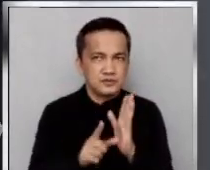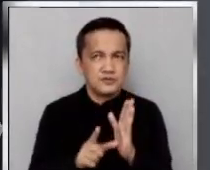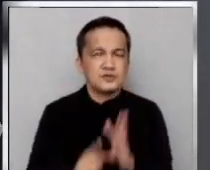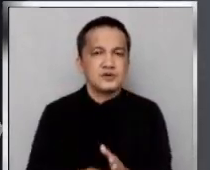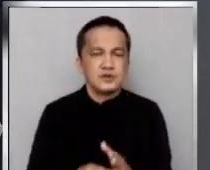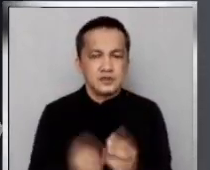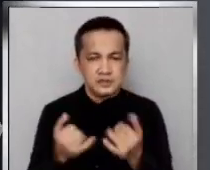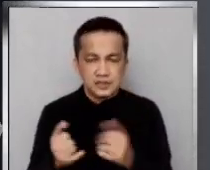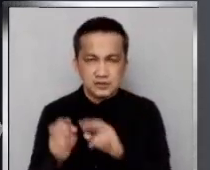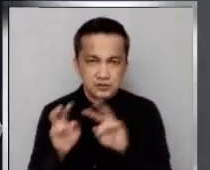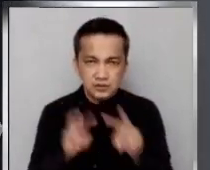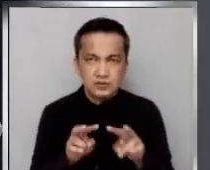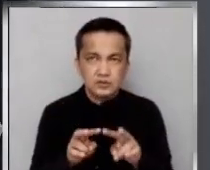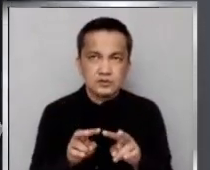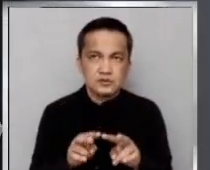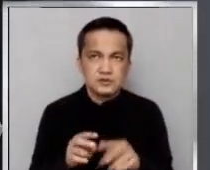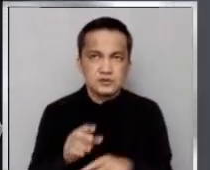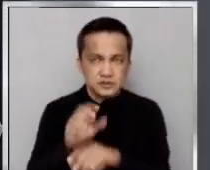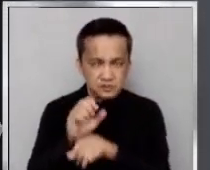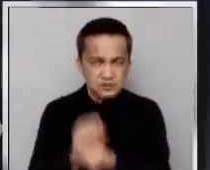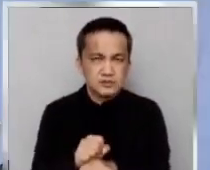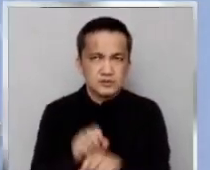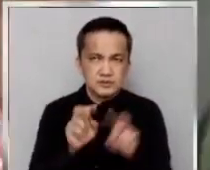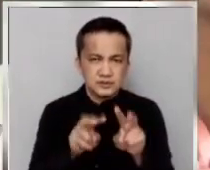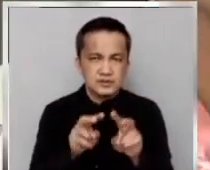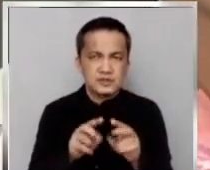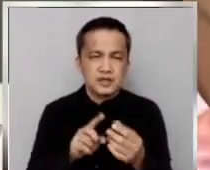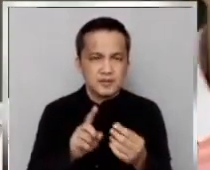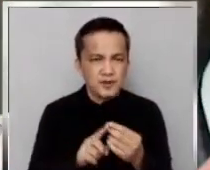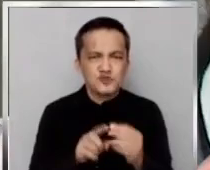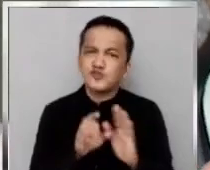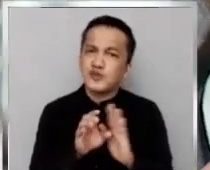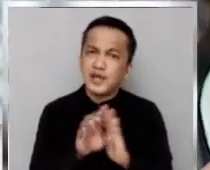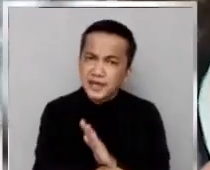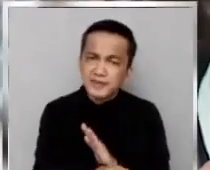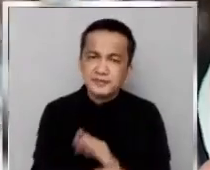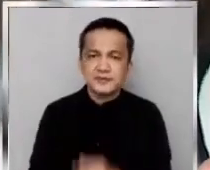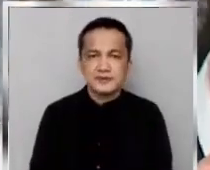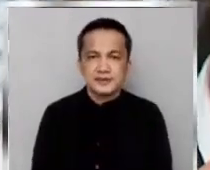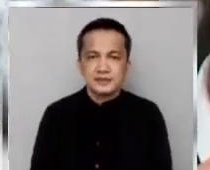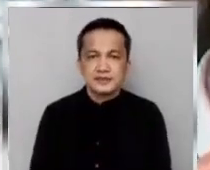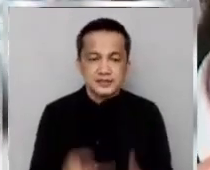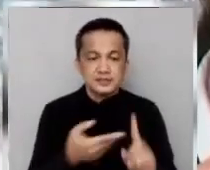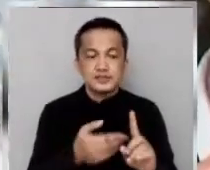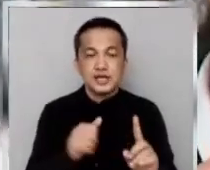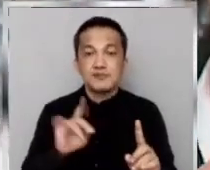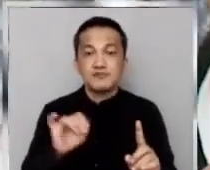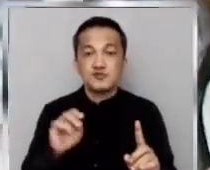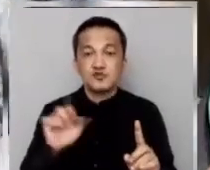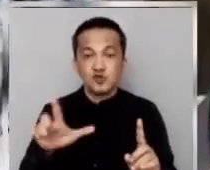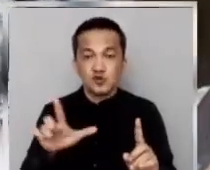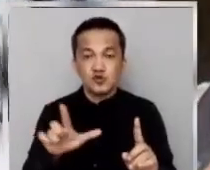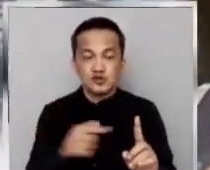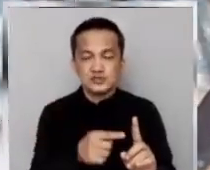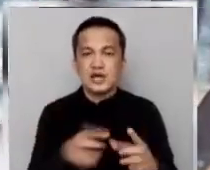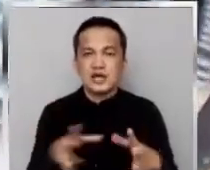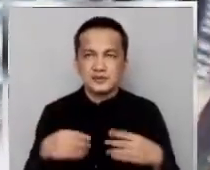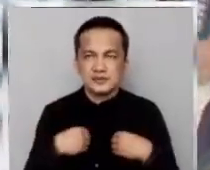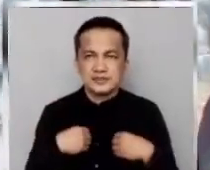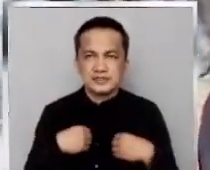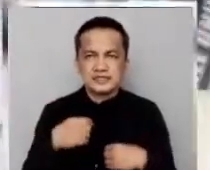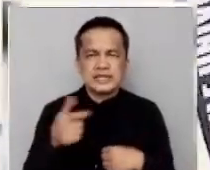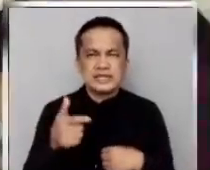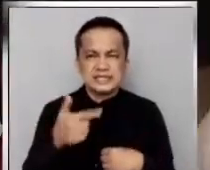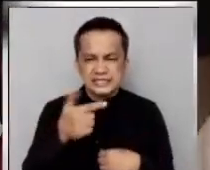naman, hilig ko panoorin mga about crime. Si Abdul Rahman naman, aminadong certified geek at mahilig sa